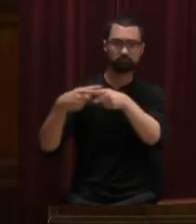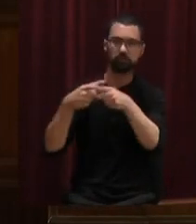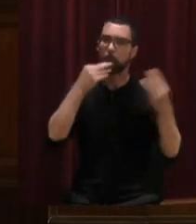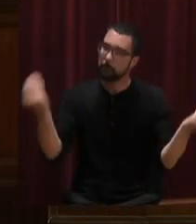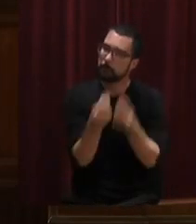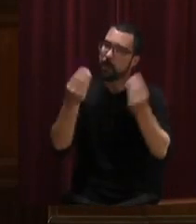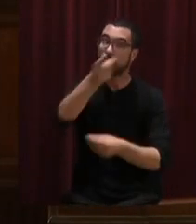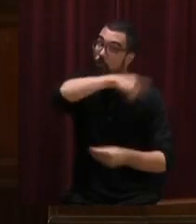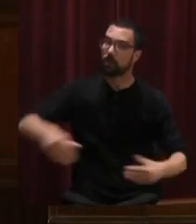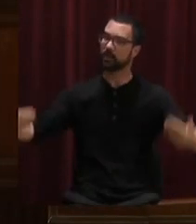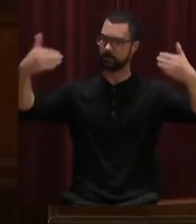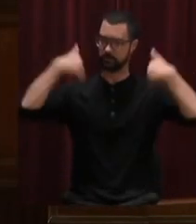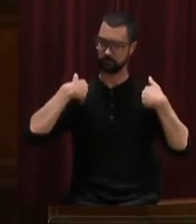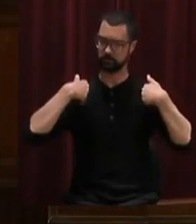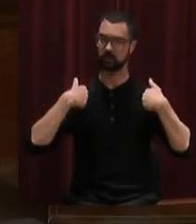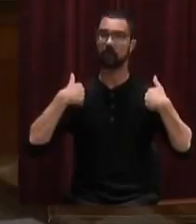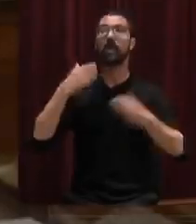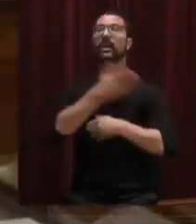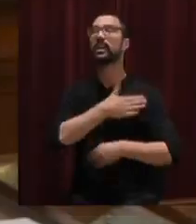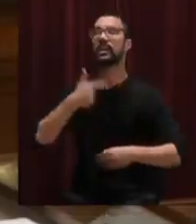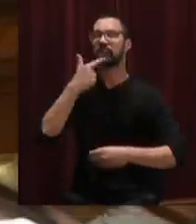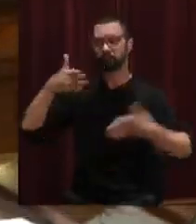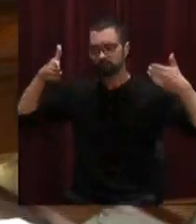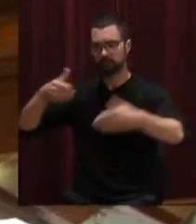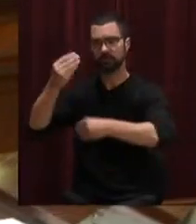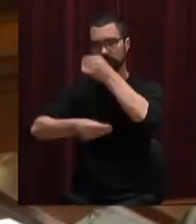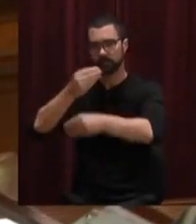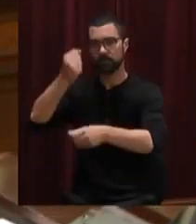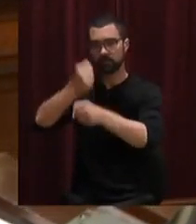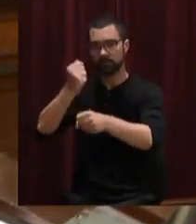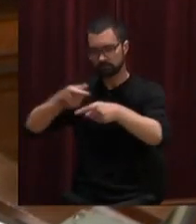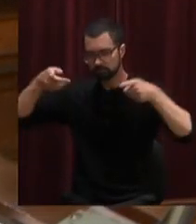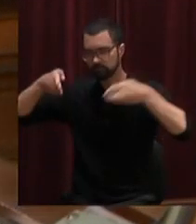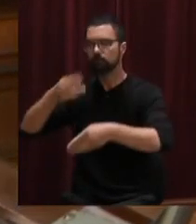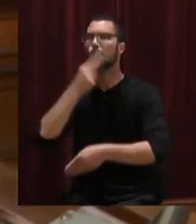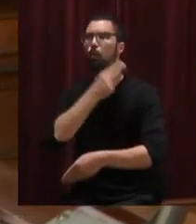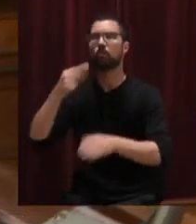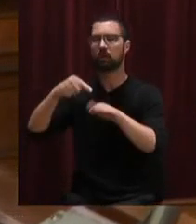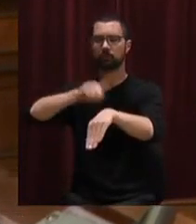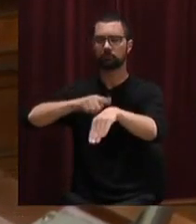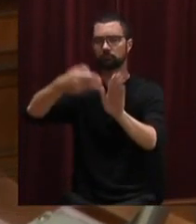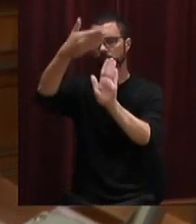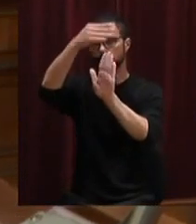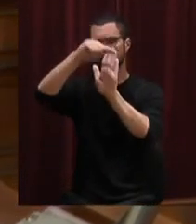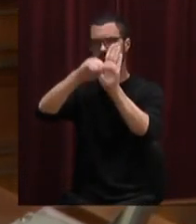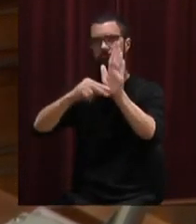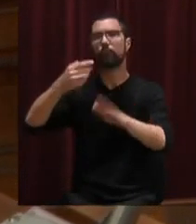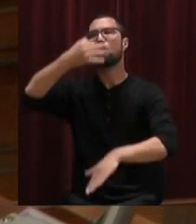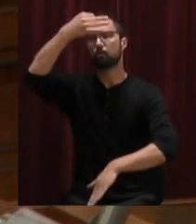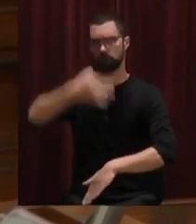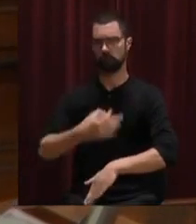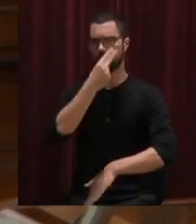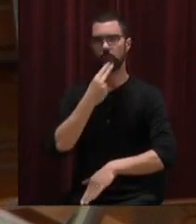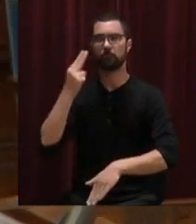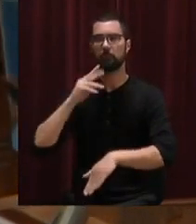de totes. Ho farem amb accions laborals destinades al compliment de l'horari, amb polítiques que facilitaran als treballadors i treballadores atendre